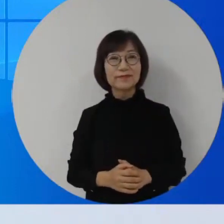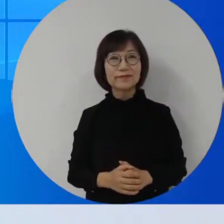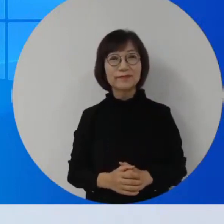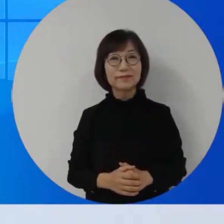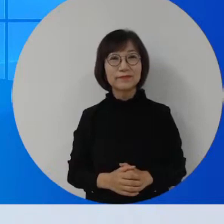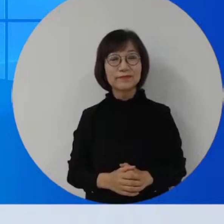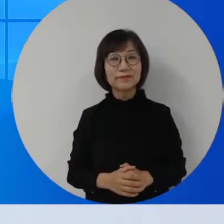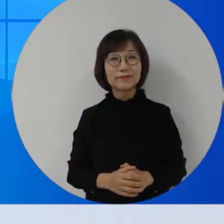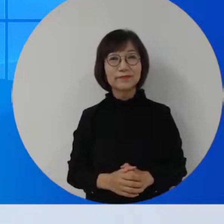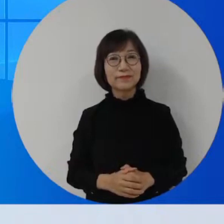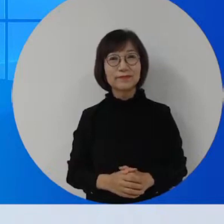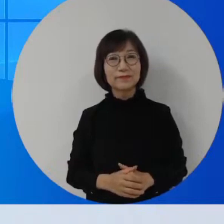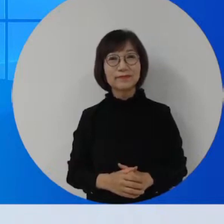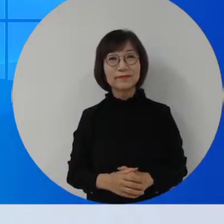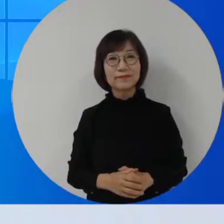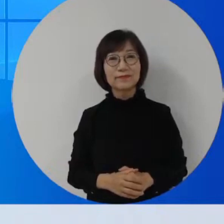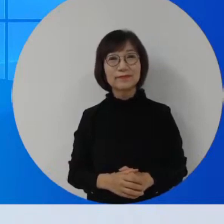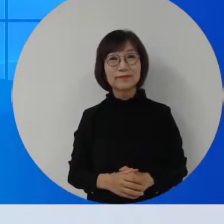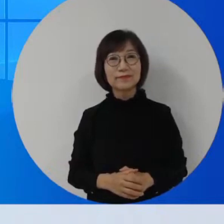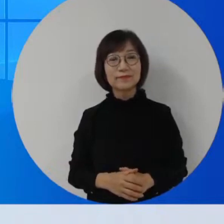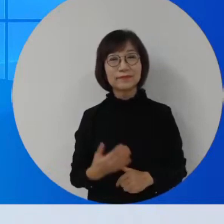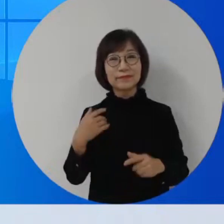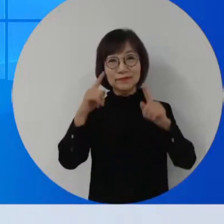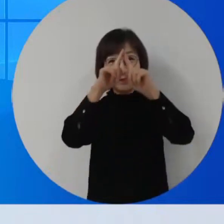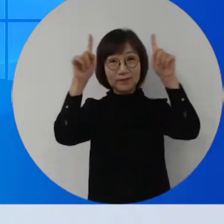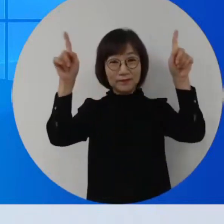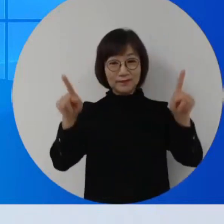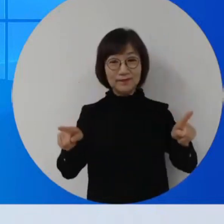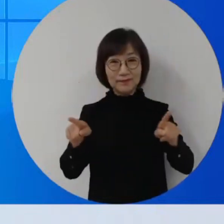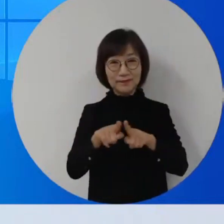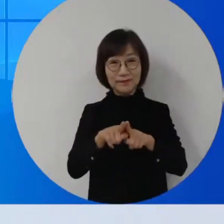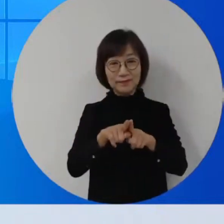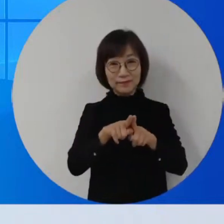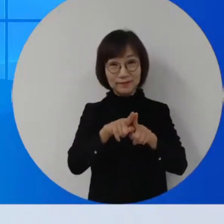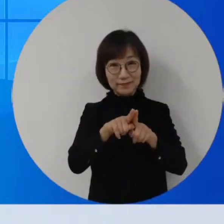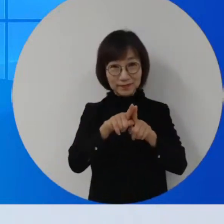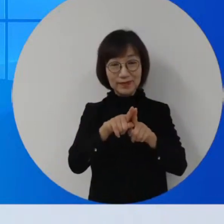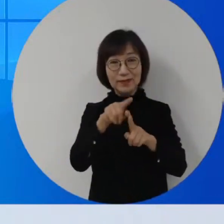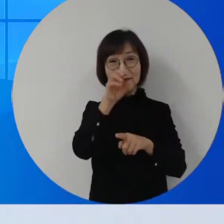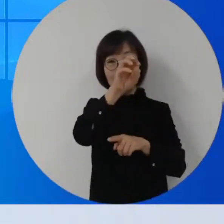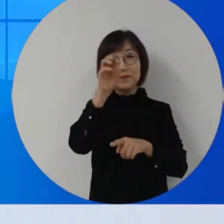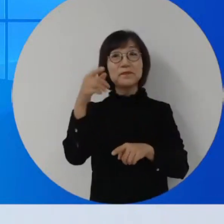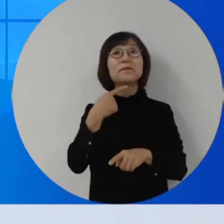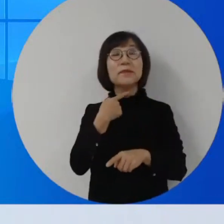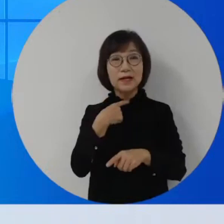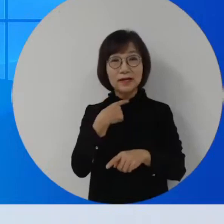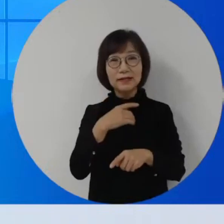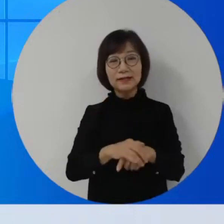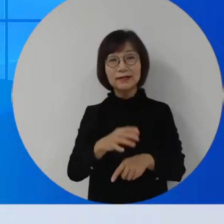엣지 브라우저 실행을 해줄게요. 더블 클릭해서 실행을 해줍니다.